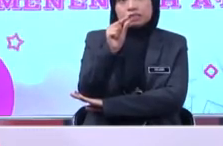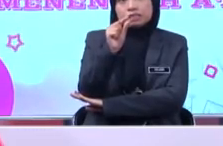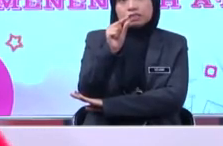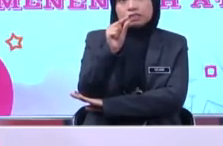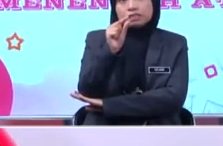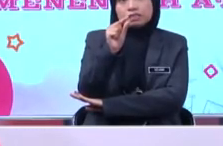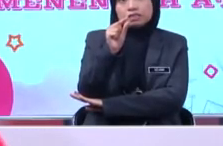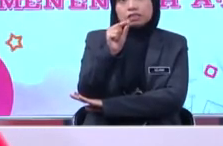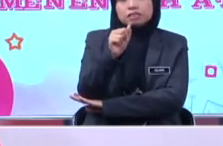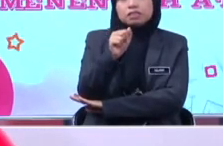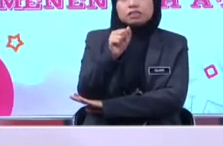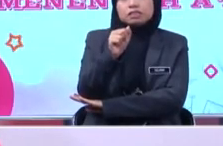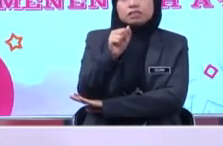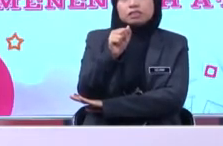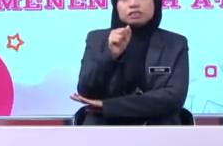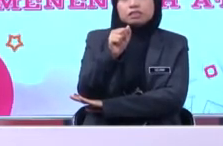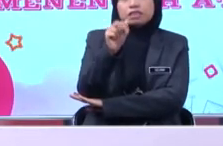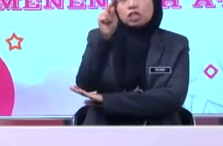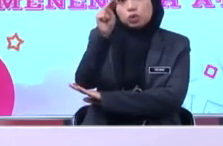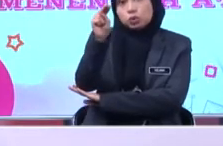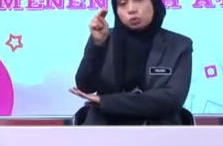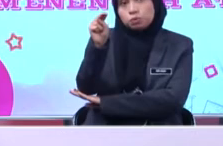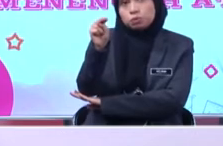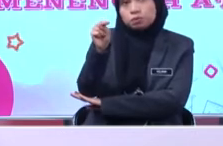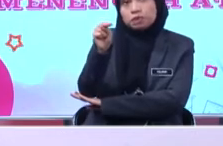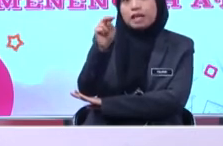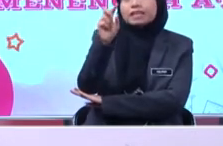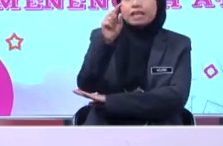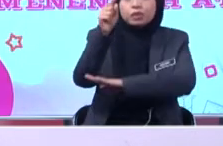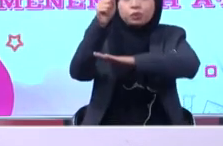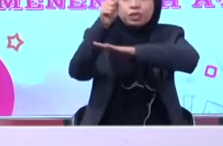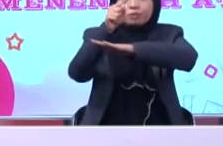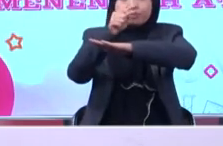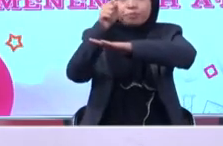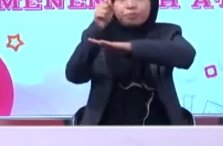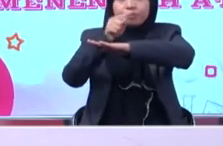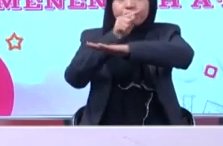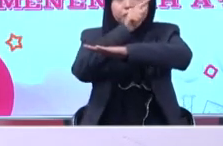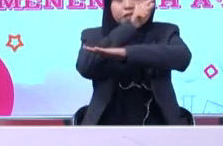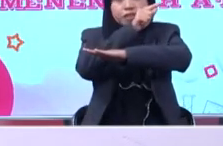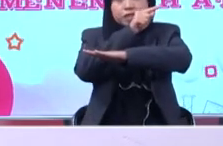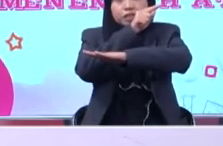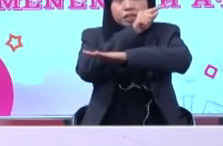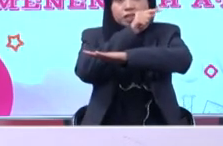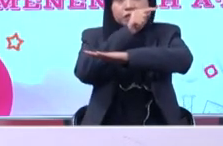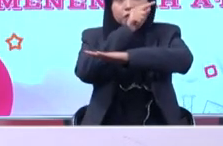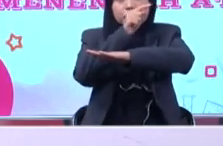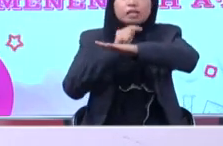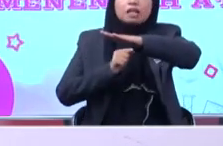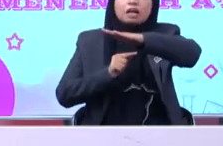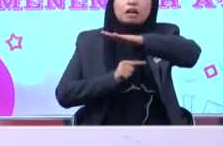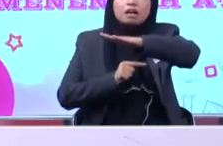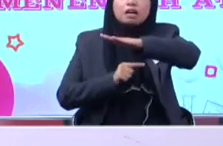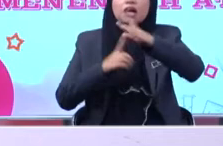pakai tes bus lain daripada huruf nun kita ada tanwin bertemu dengan huruf